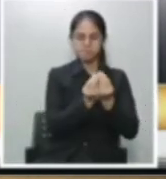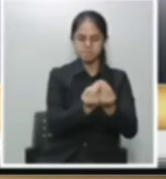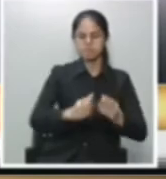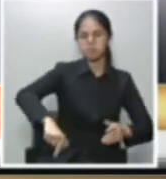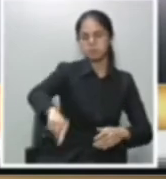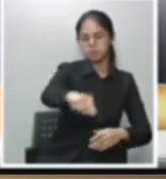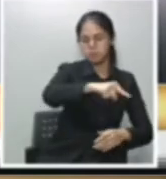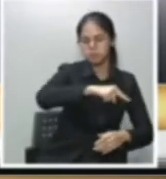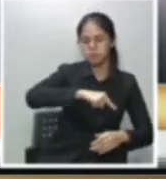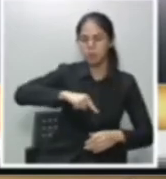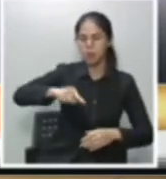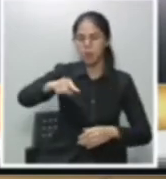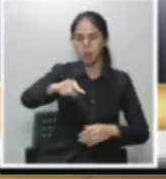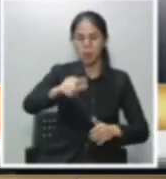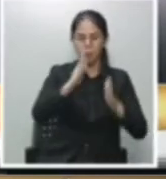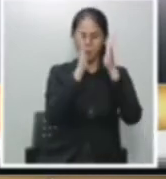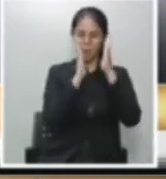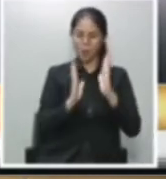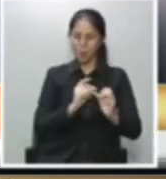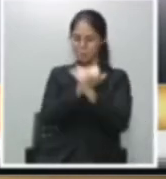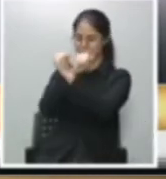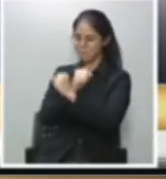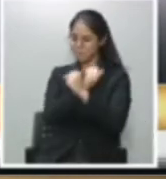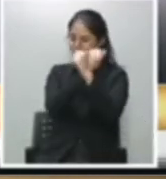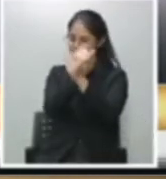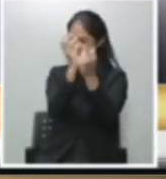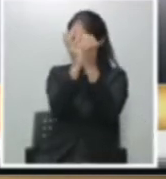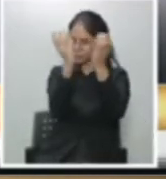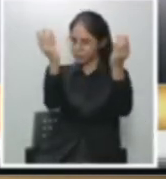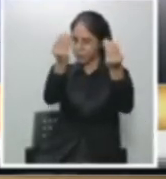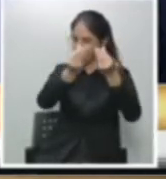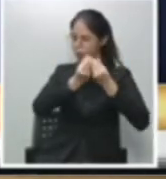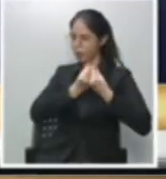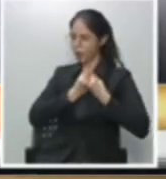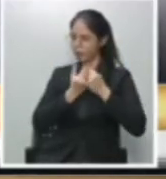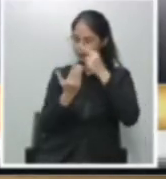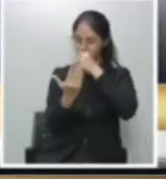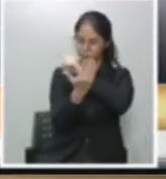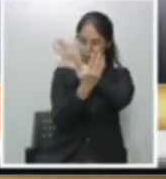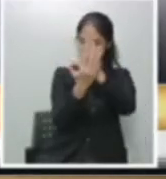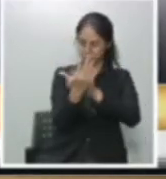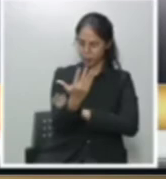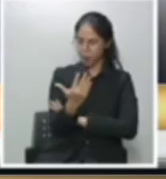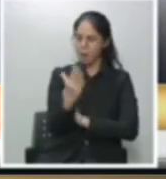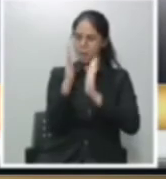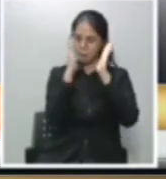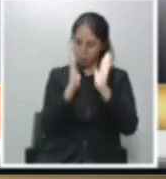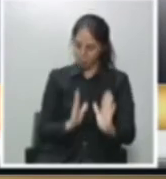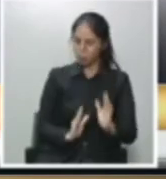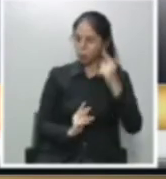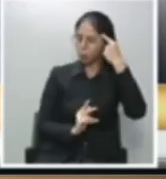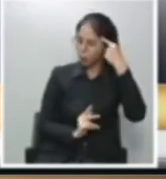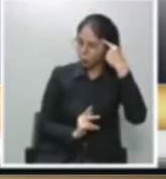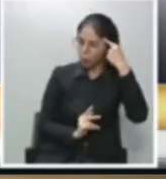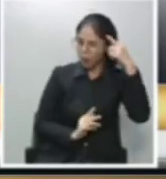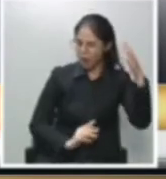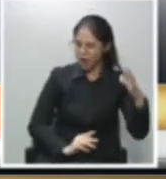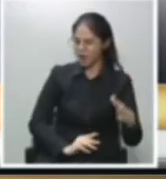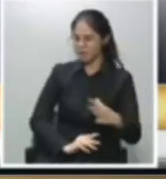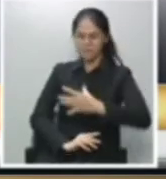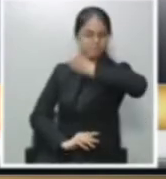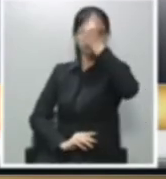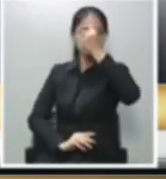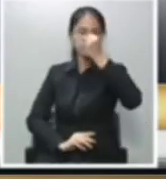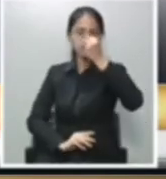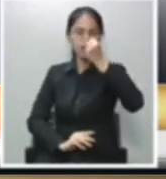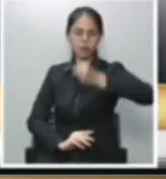ลที่พิทักษ์ปกป้องประชาธิปไตยของประเทศชาติเป็นบุคคลที่รู้จักว่าอำนาจอธิปไตยของ